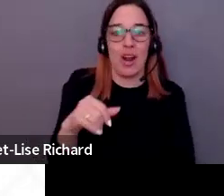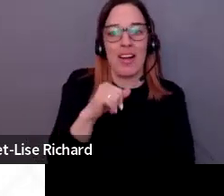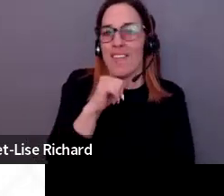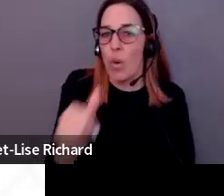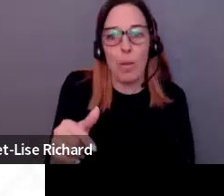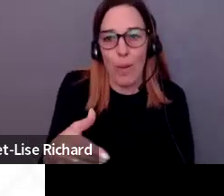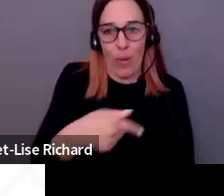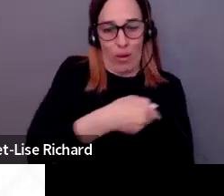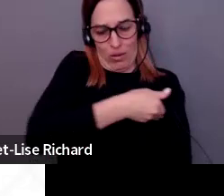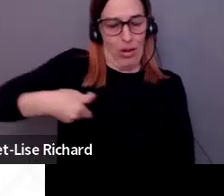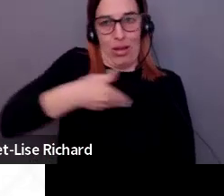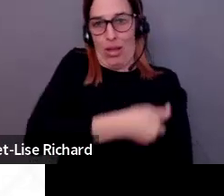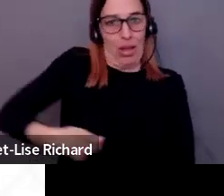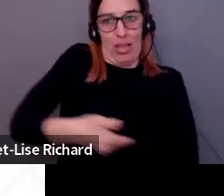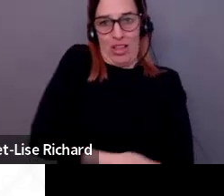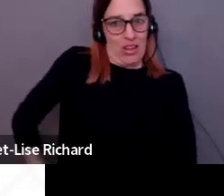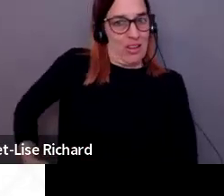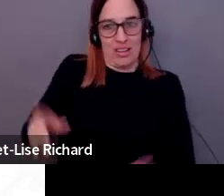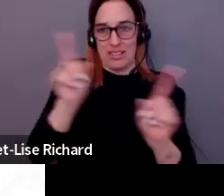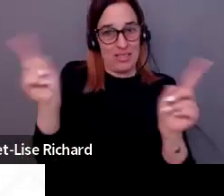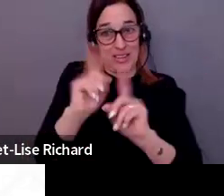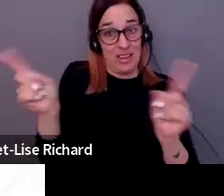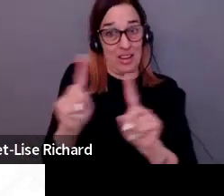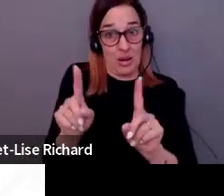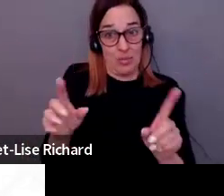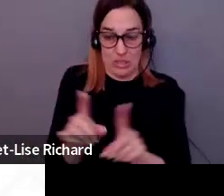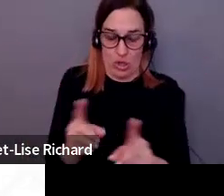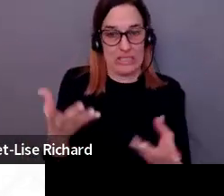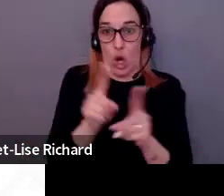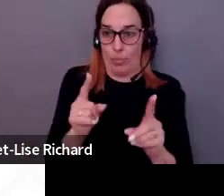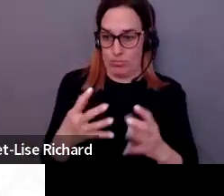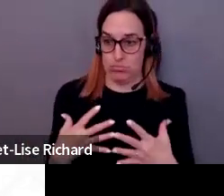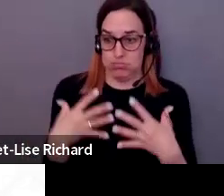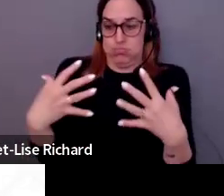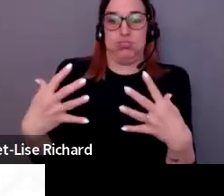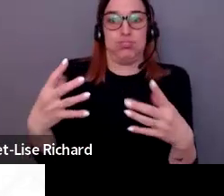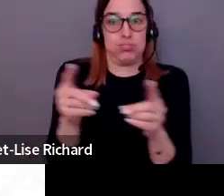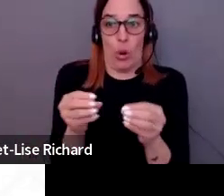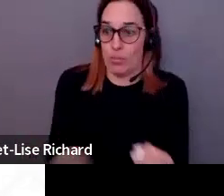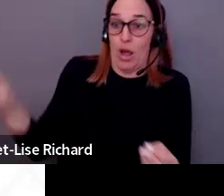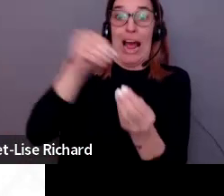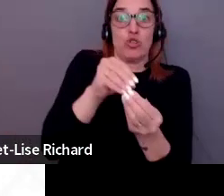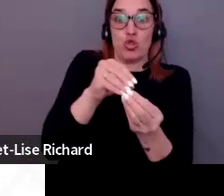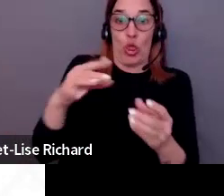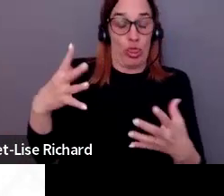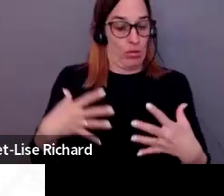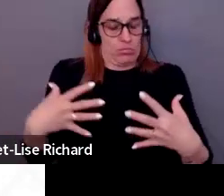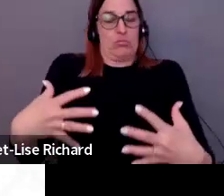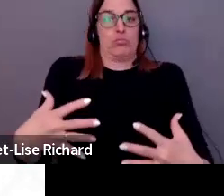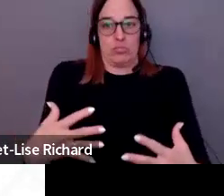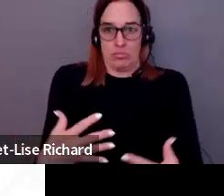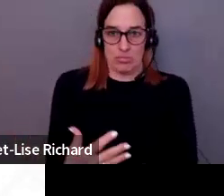des lignes à l'horizontale parce qu'on vient amplifier, on vient donner encore plus